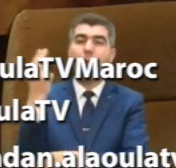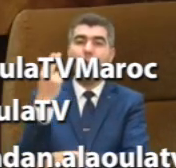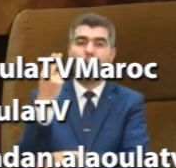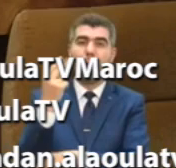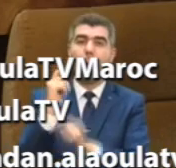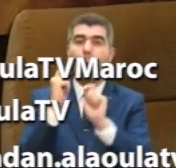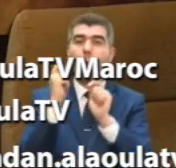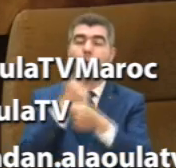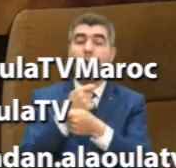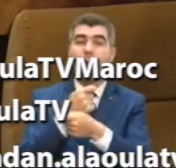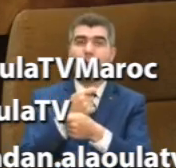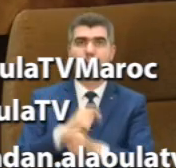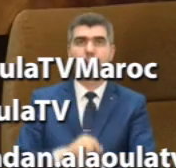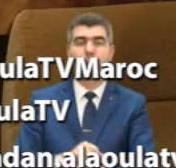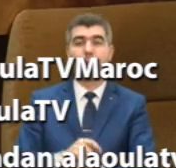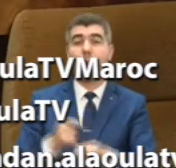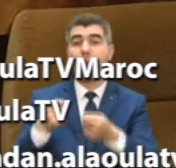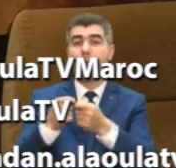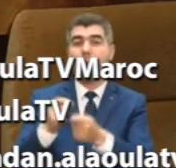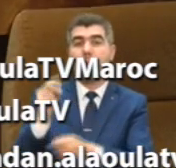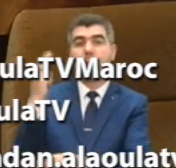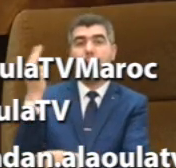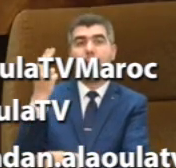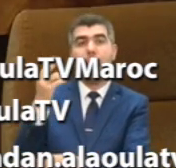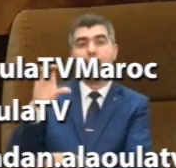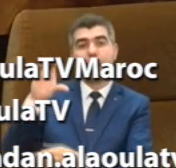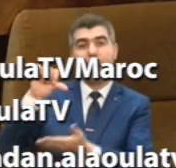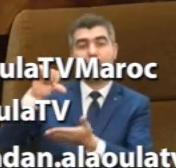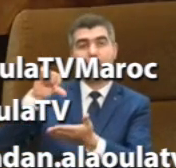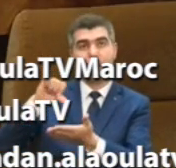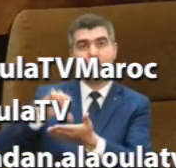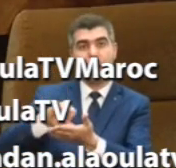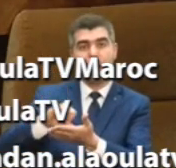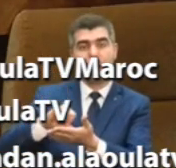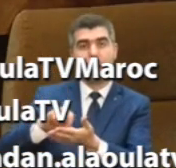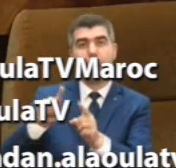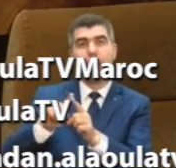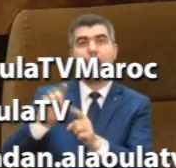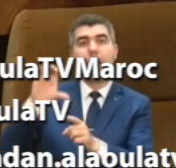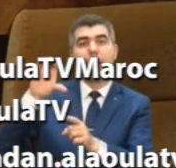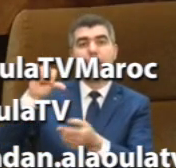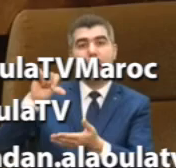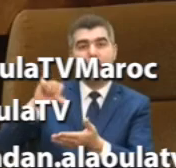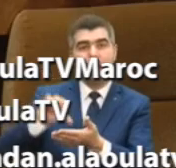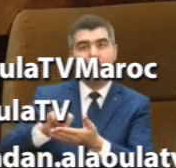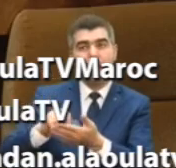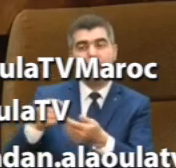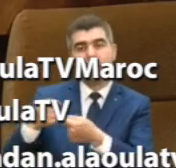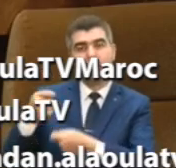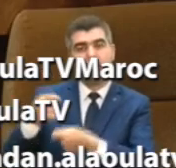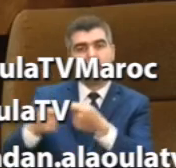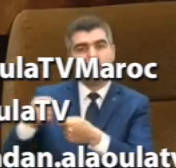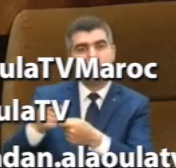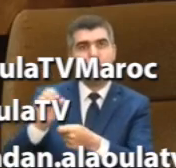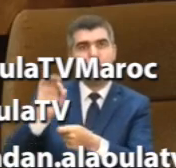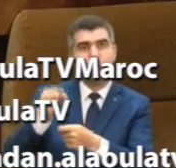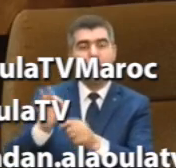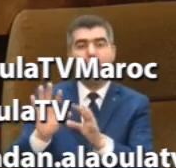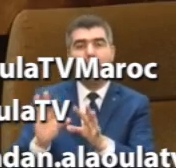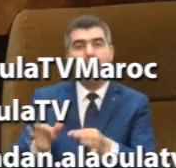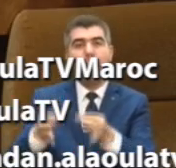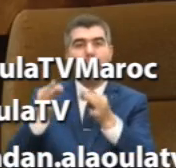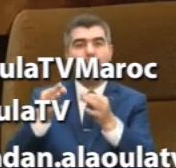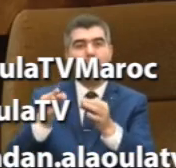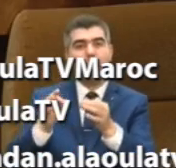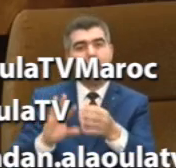بوجدة وجامعة الدار البيضاء، اعتبارا لكون الدار البيضاء عندها استثمارات اللي تتجلبها نتاج